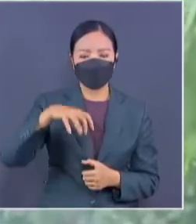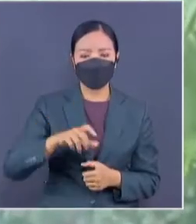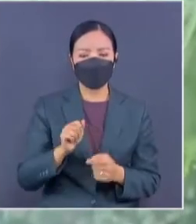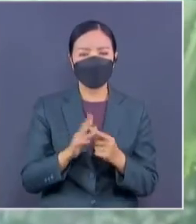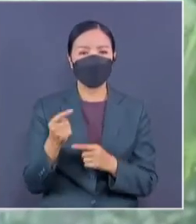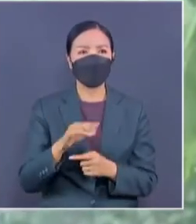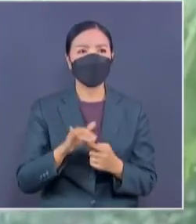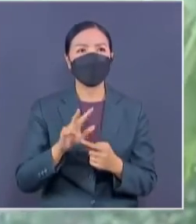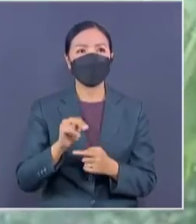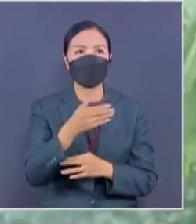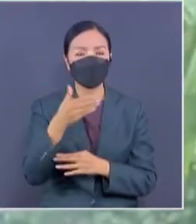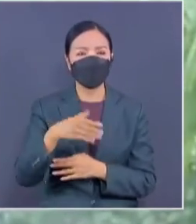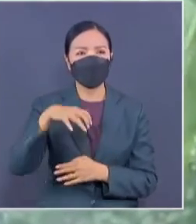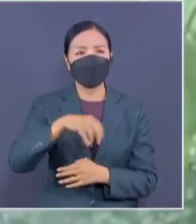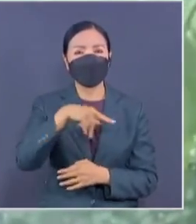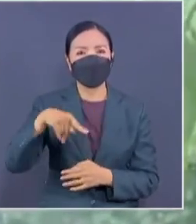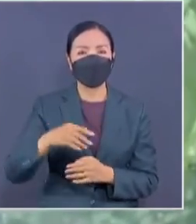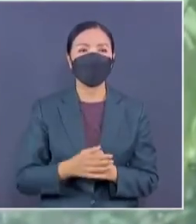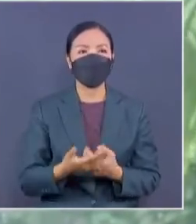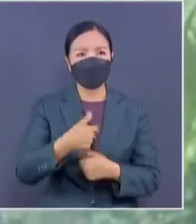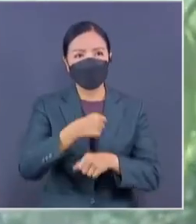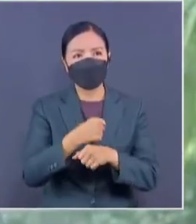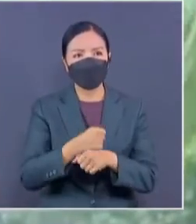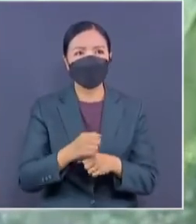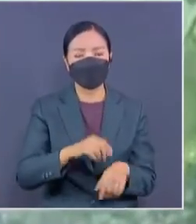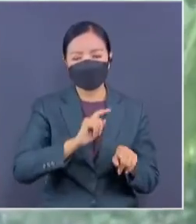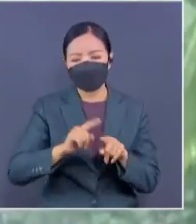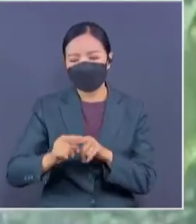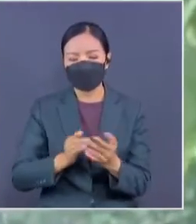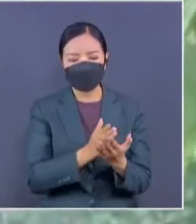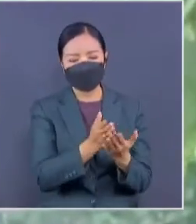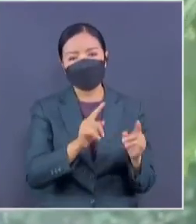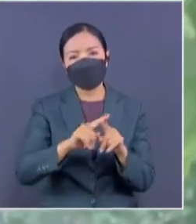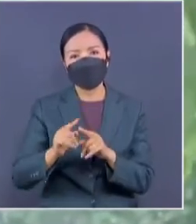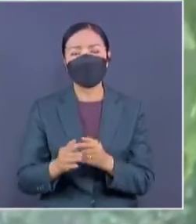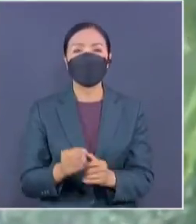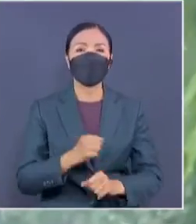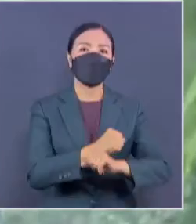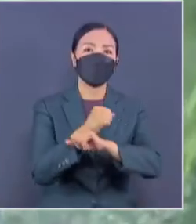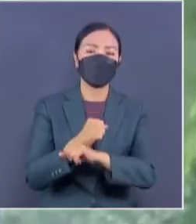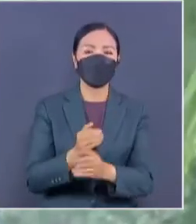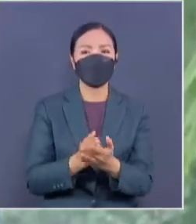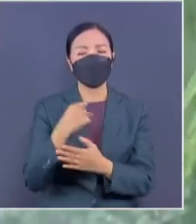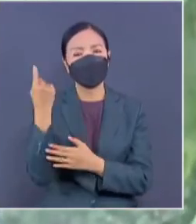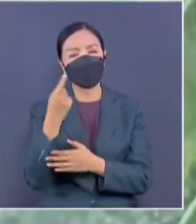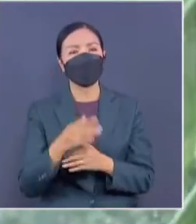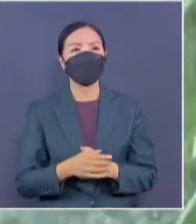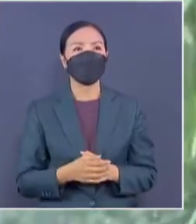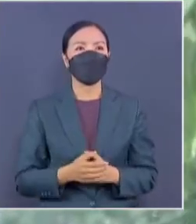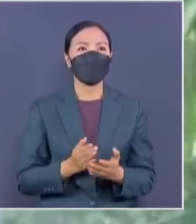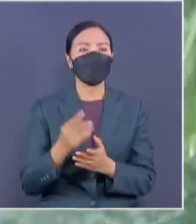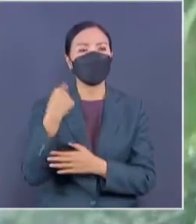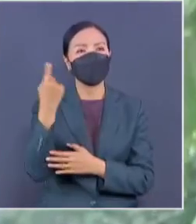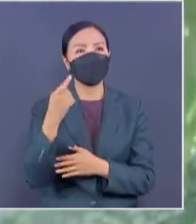พรัตนาหมู่เกาะพีพีนะครับได้ปฏิบัติงานในทุกๆด้านนะครับไม่ว่าด้านงานป้องกันวิชาการท่องเที่ยวนะครับโดยเฉพาะงานท่องเที่ยว